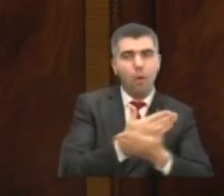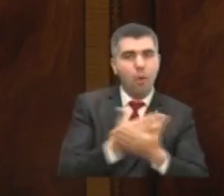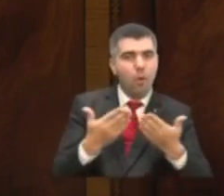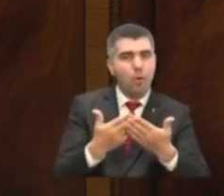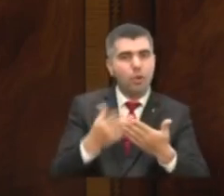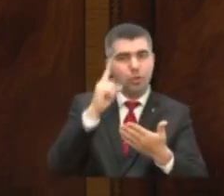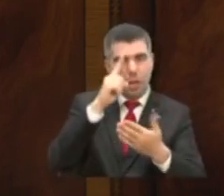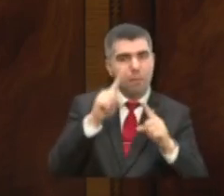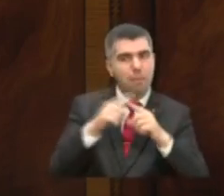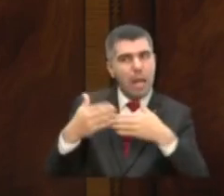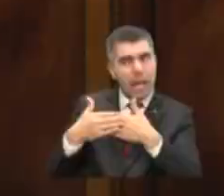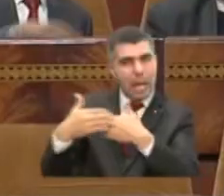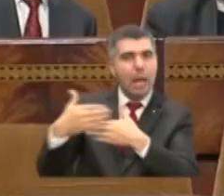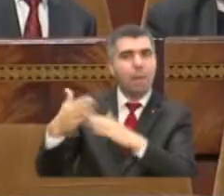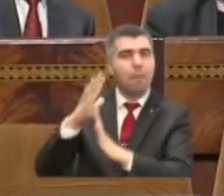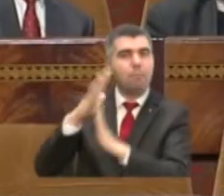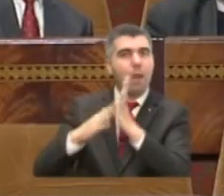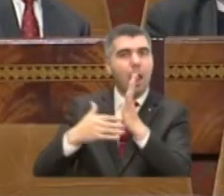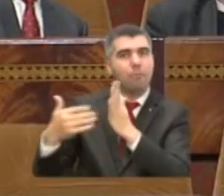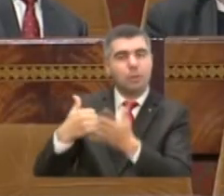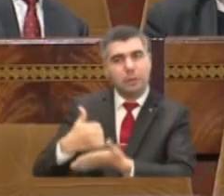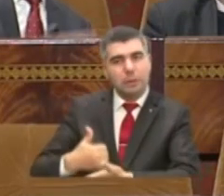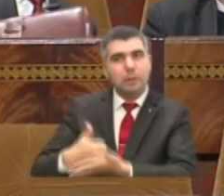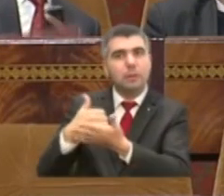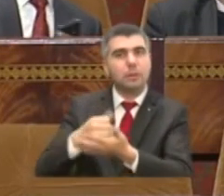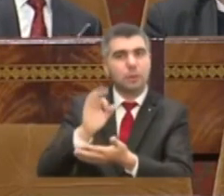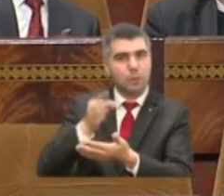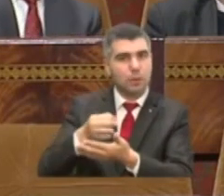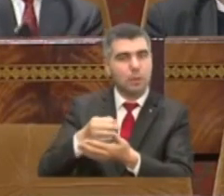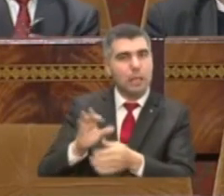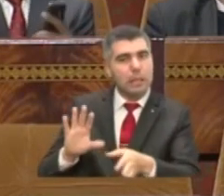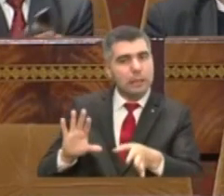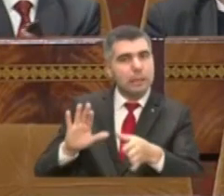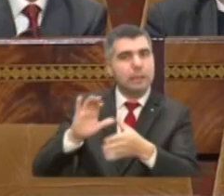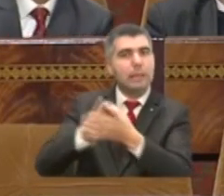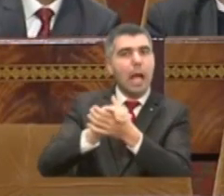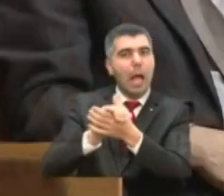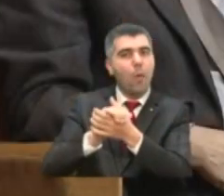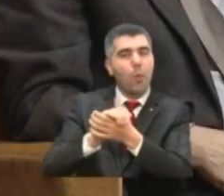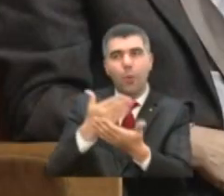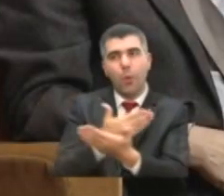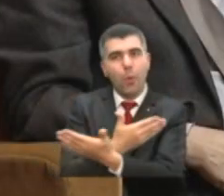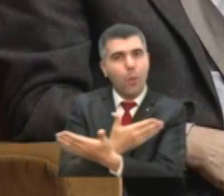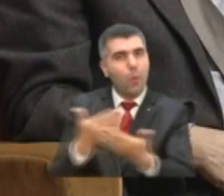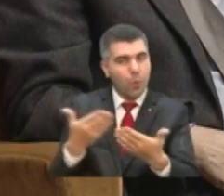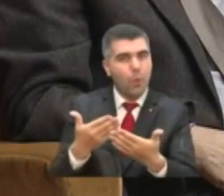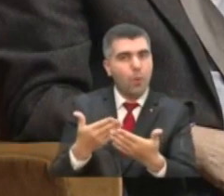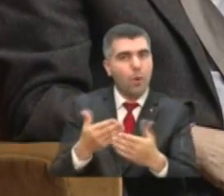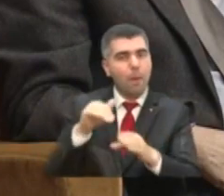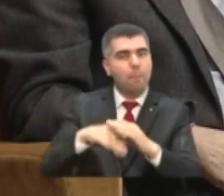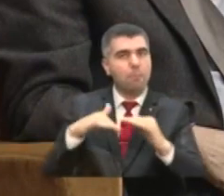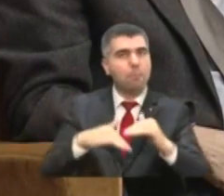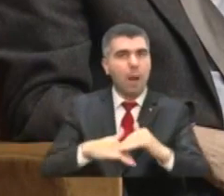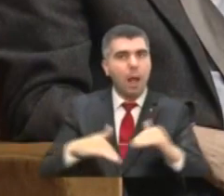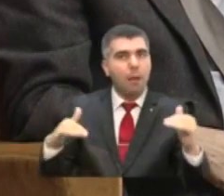وأن نقرب هذه البرامج إليكم. لكن أؤكد أنه بتعاوننا جميعا، سيدات والسادة النواب البرلمانيين الله